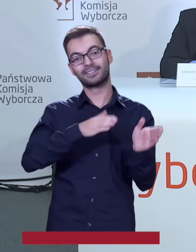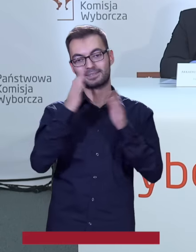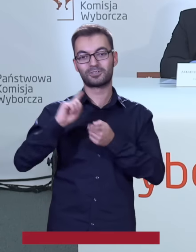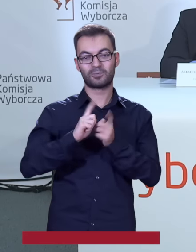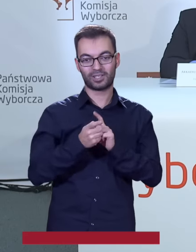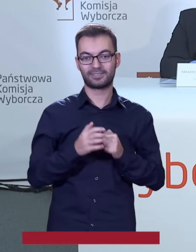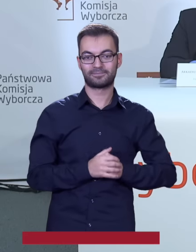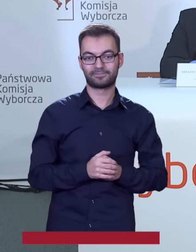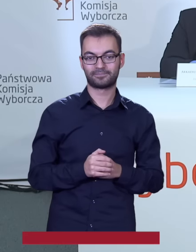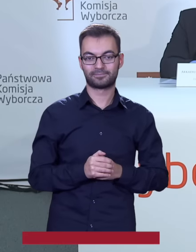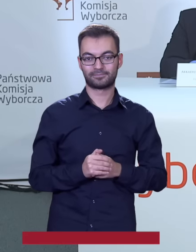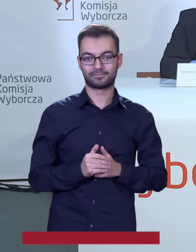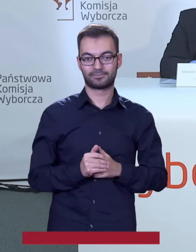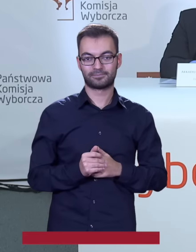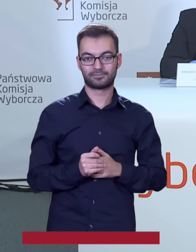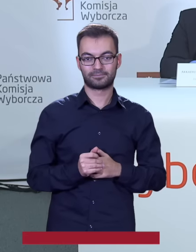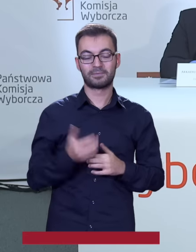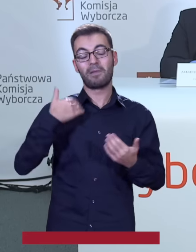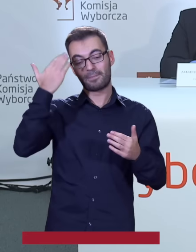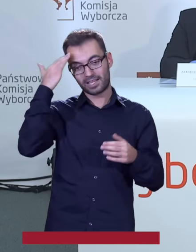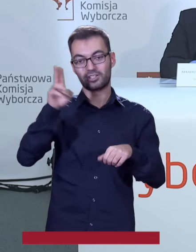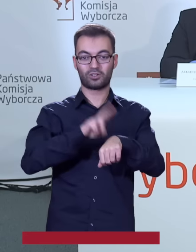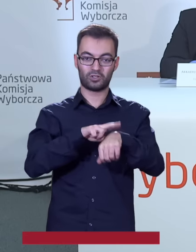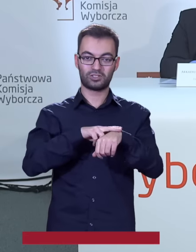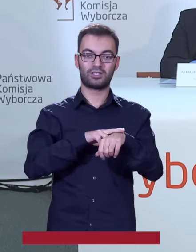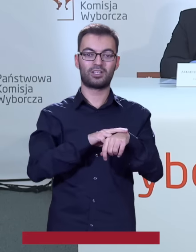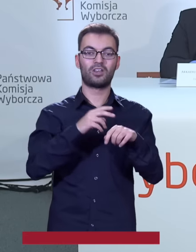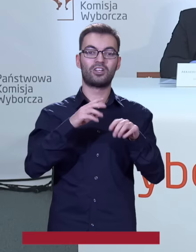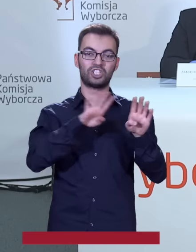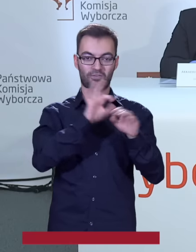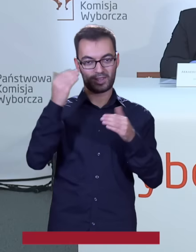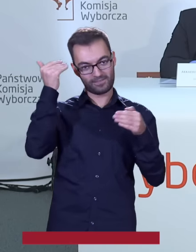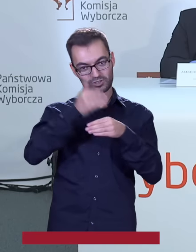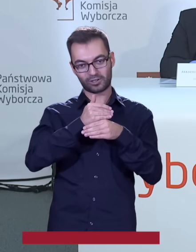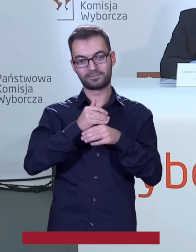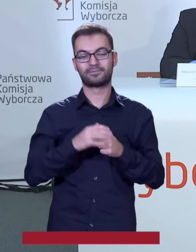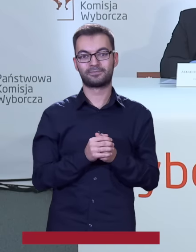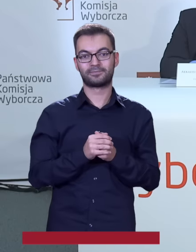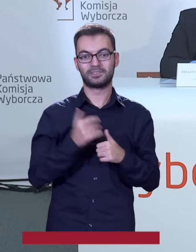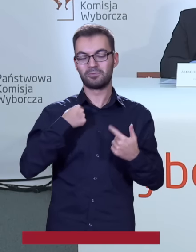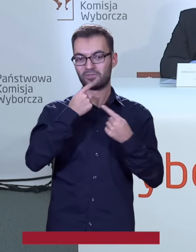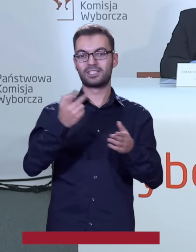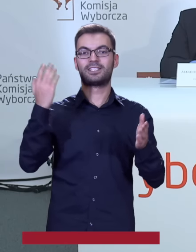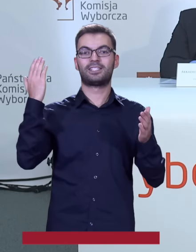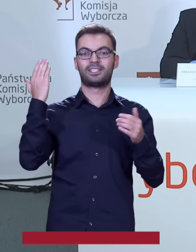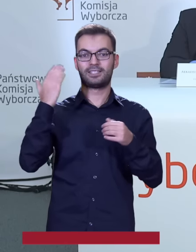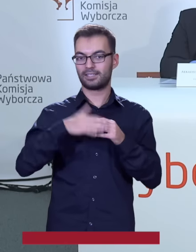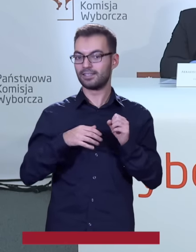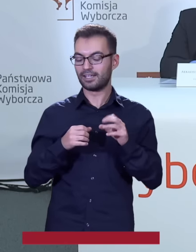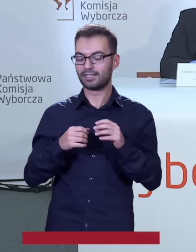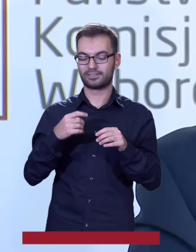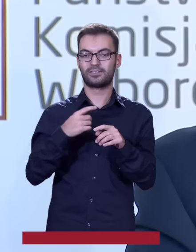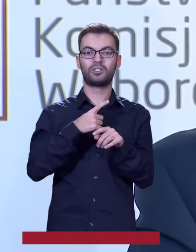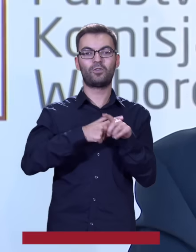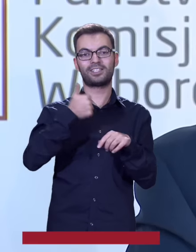ponownie? Znaczy, mam nadzieję, że o godzinie 21 będę mógł stwierdzić zakończenie. Tak,